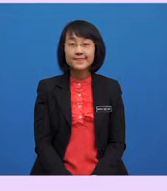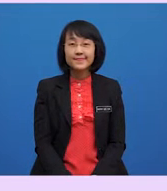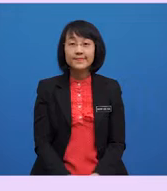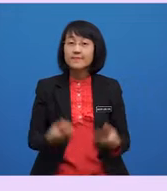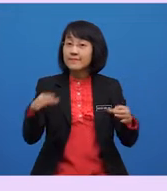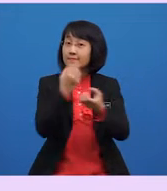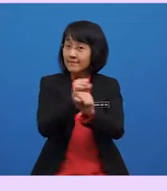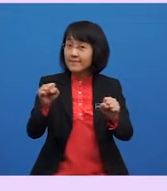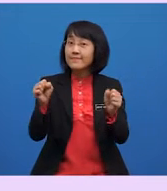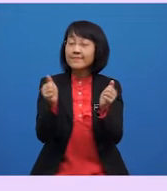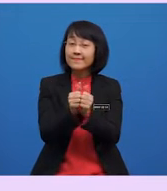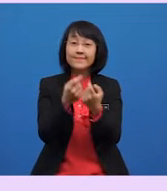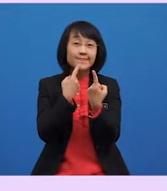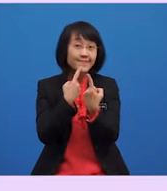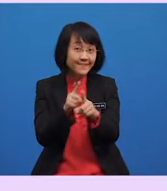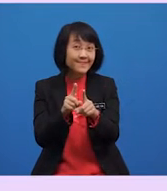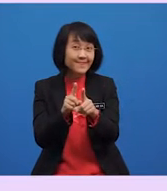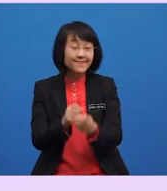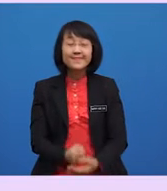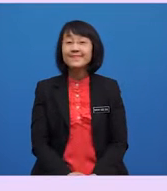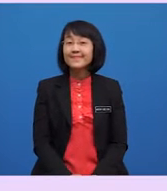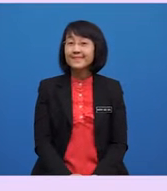Sudah sedia dengan jawapan masing-masing?